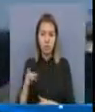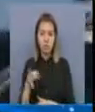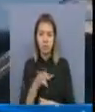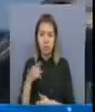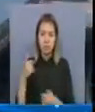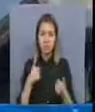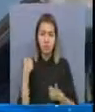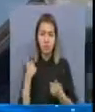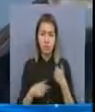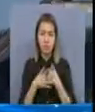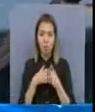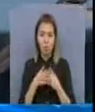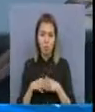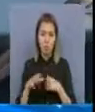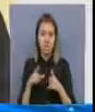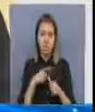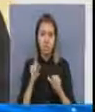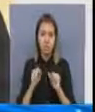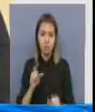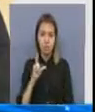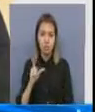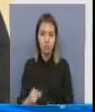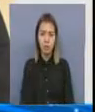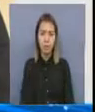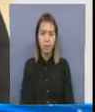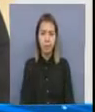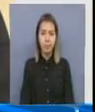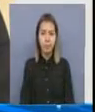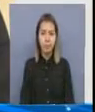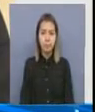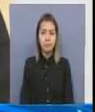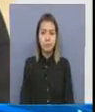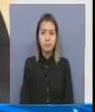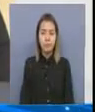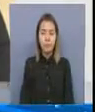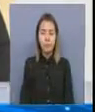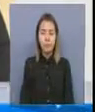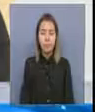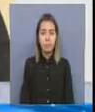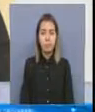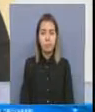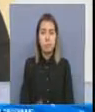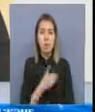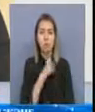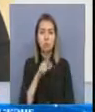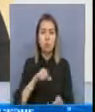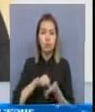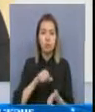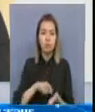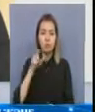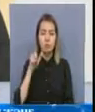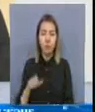республикалық сайыста Көкше өңірінің намысын қорғайды. Елші өнеркенші демекші осы байқауға қатысам деген